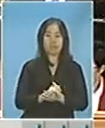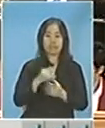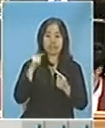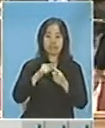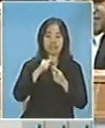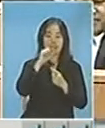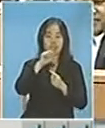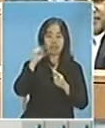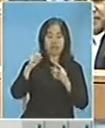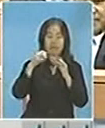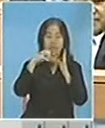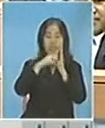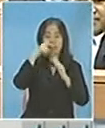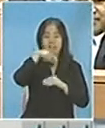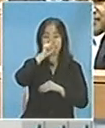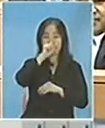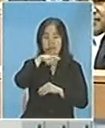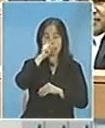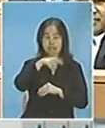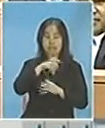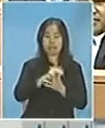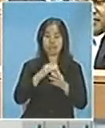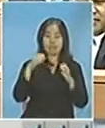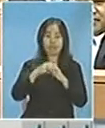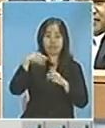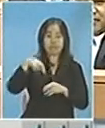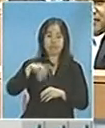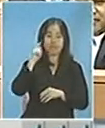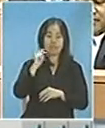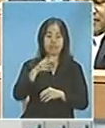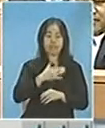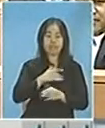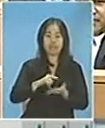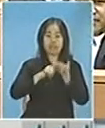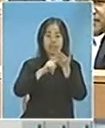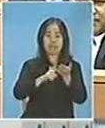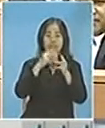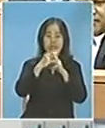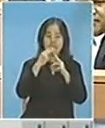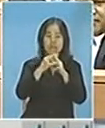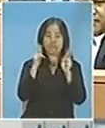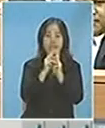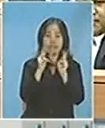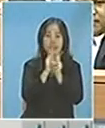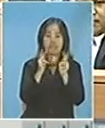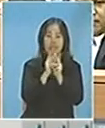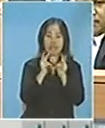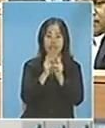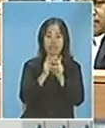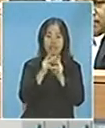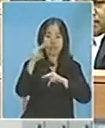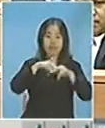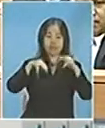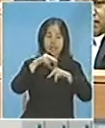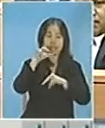แทนราษฎรจังหวัดสุพรรณบุรีเขตเลือกตั้งที่5พรรคเพื่อไทยขอเสนอรายชื่อคณะกรรมการวิสามัญจำนวน